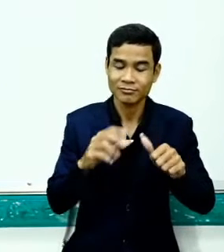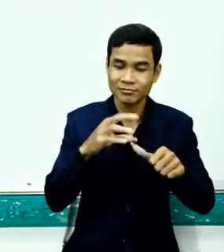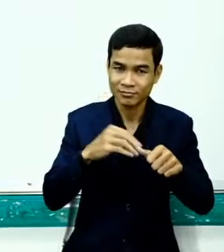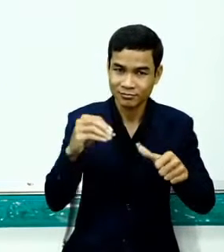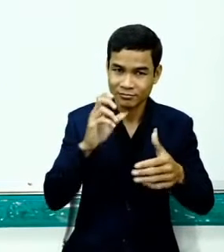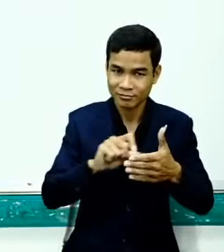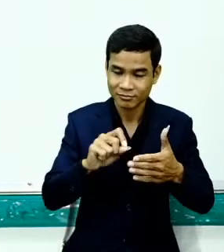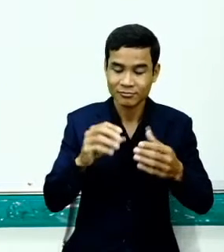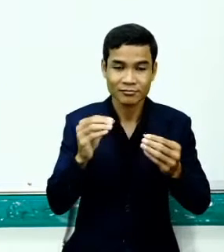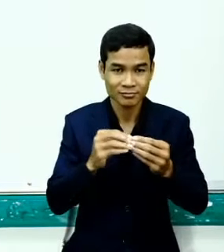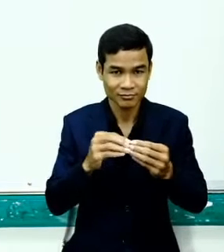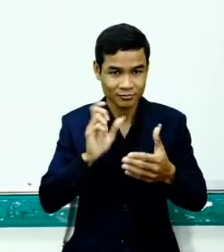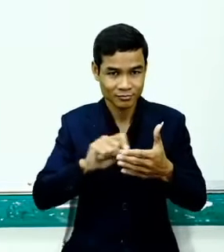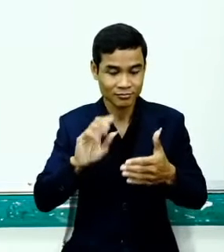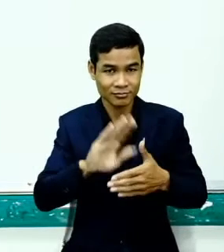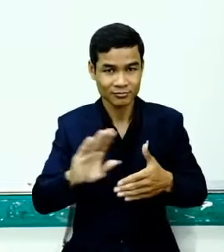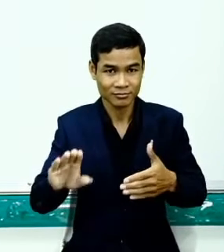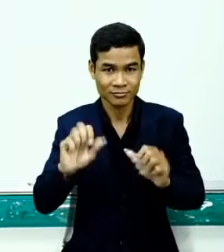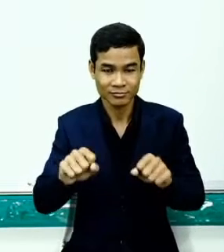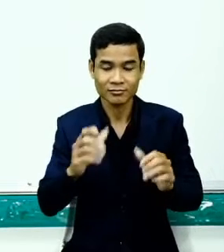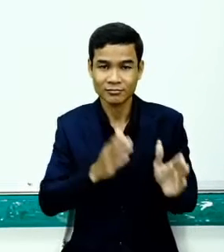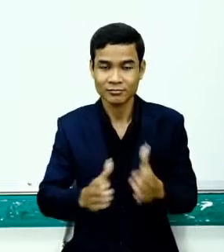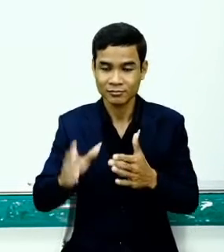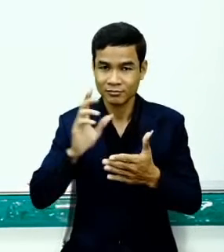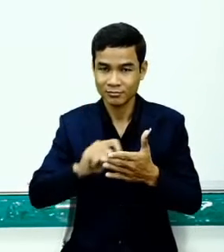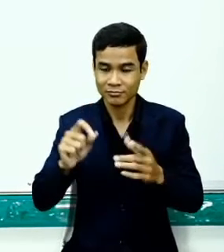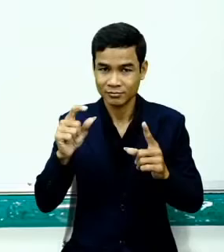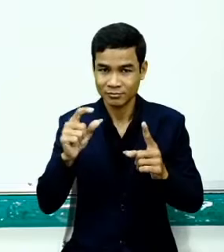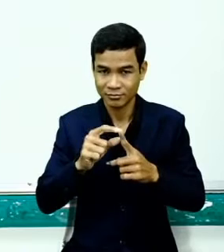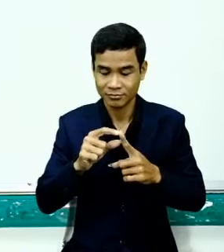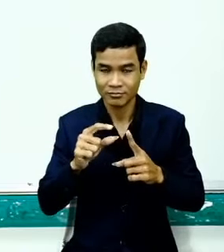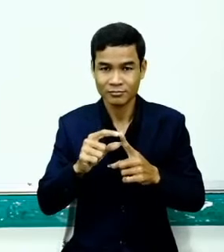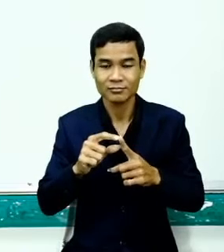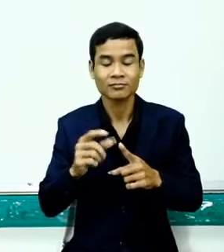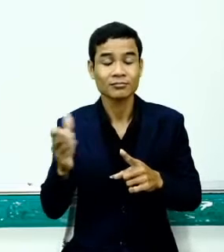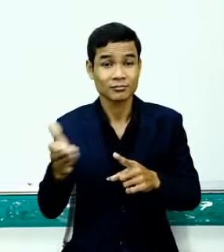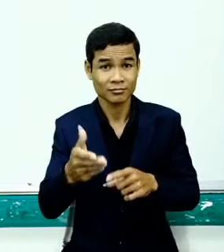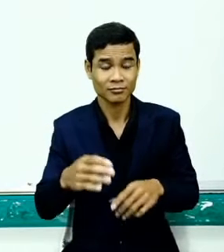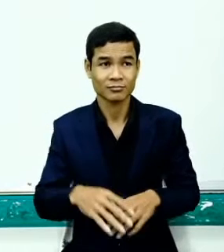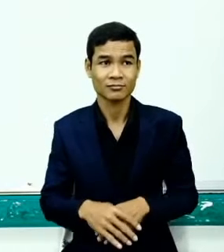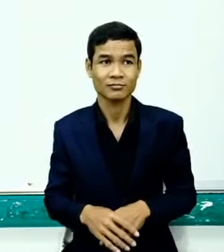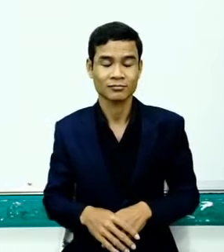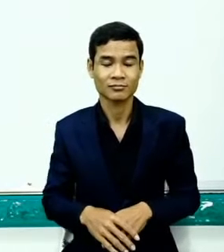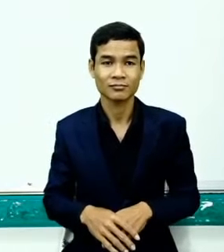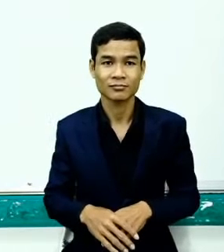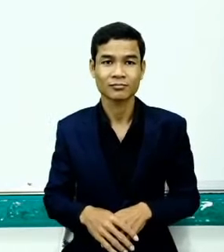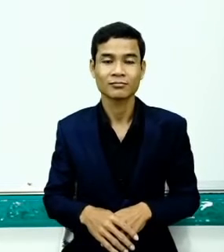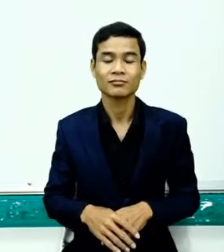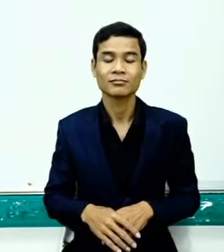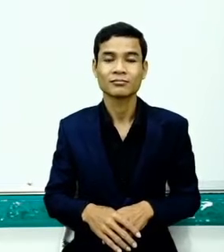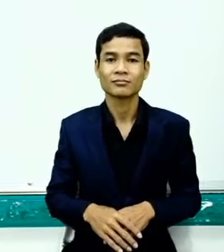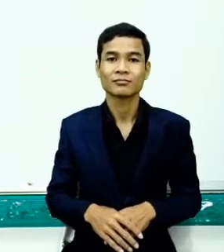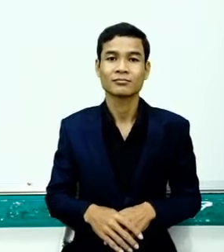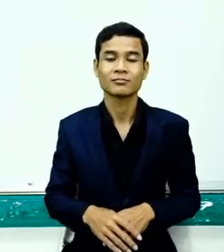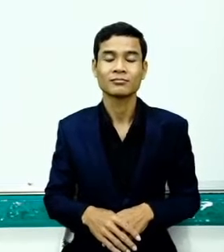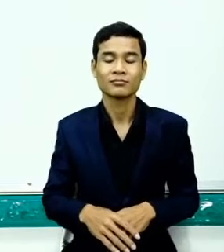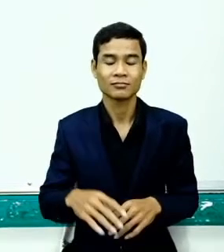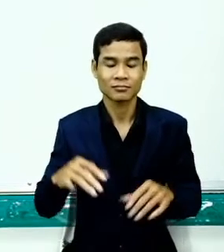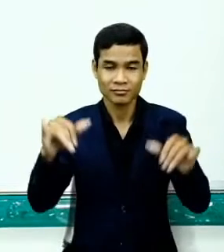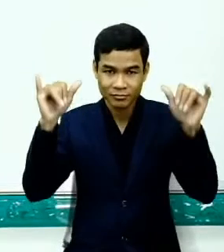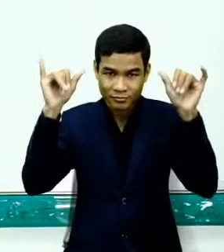ស់កូនមកត្រៀមសរសេរពាក្យចាក